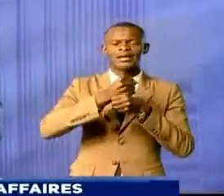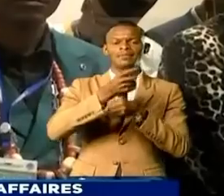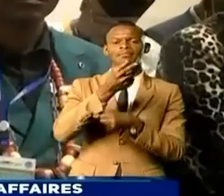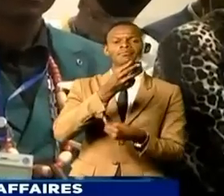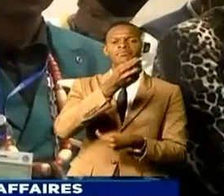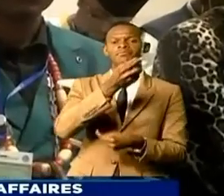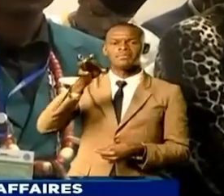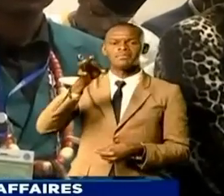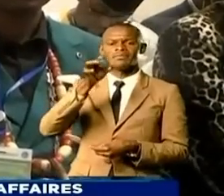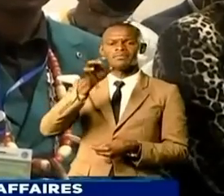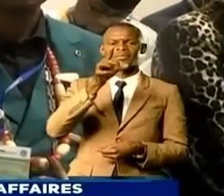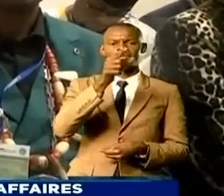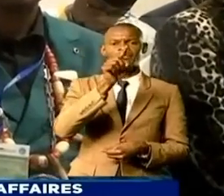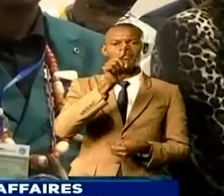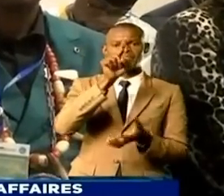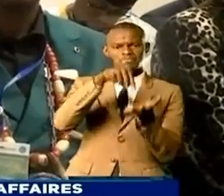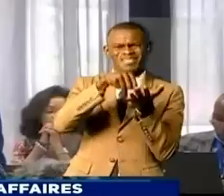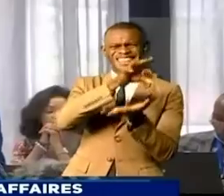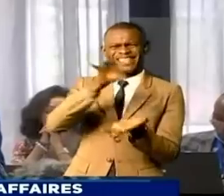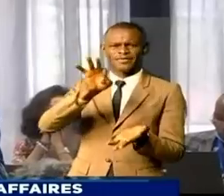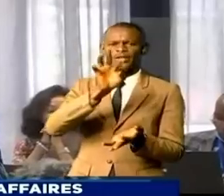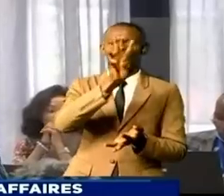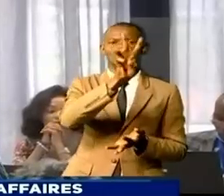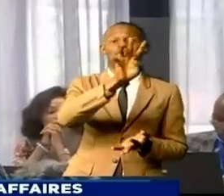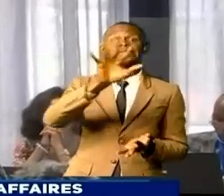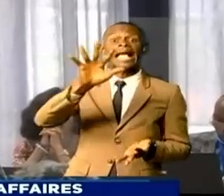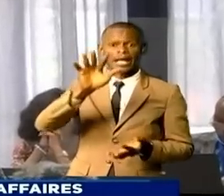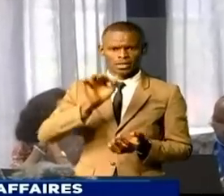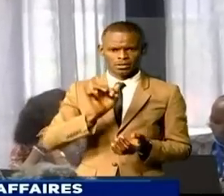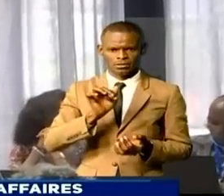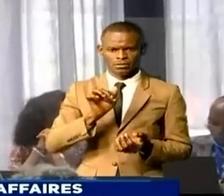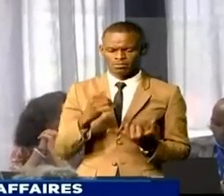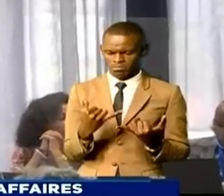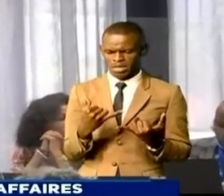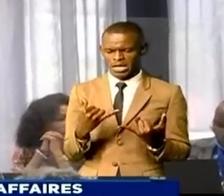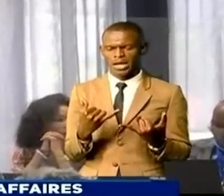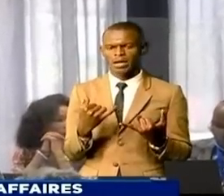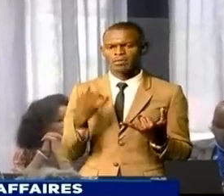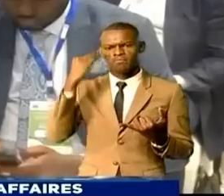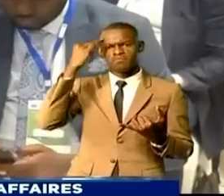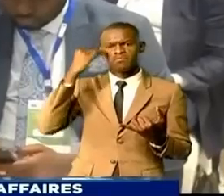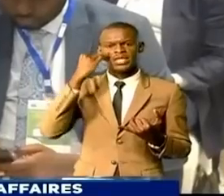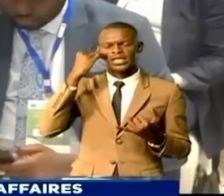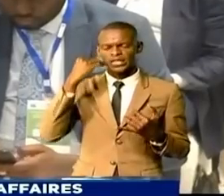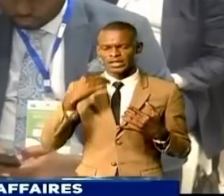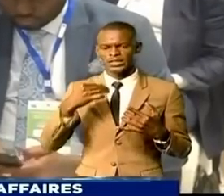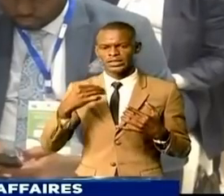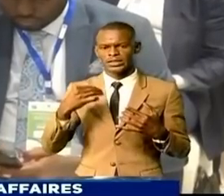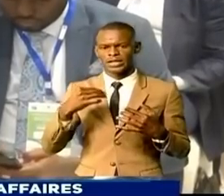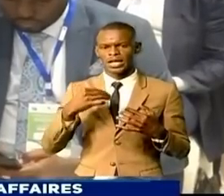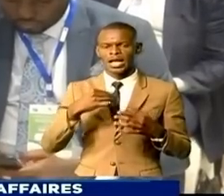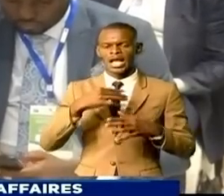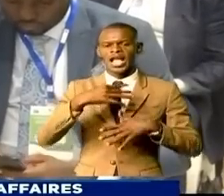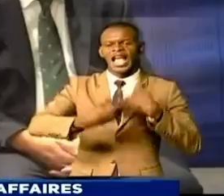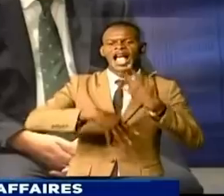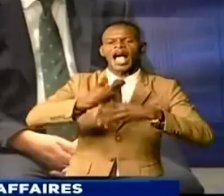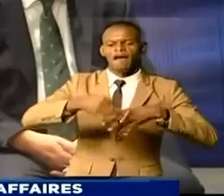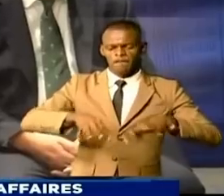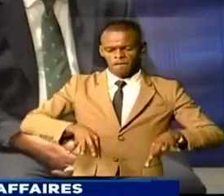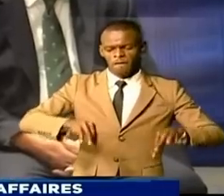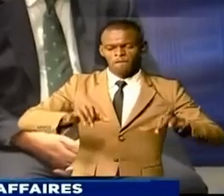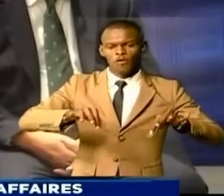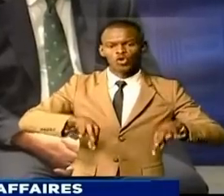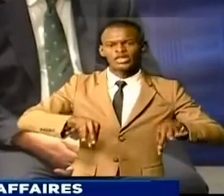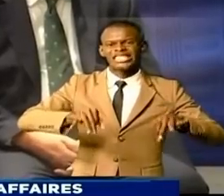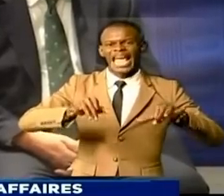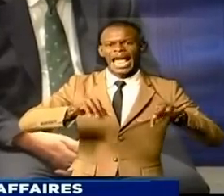anachronique. Cet atelier, ouvert par le ministre des Affaires foncières, Aimé Sakombi Molendo, s'inscrit dans la volonté du gouvernement de la République